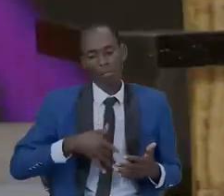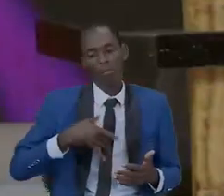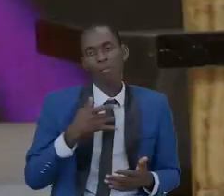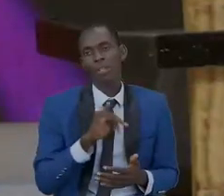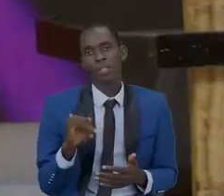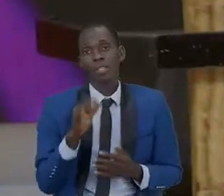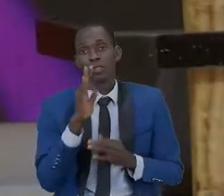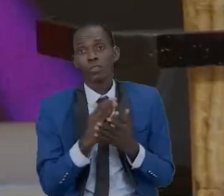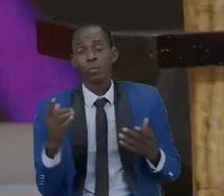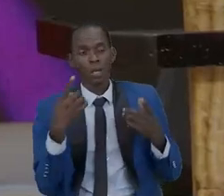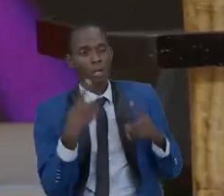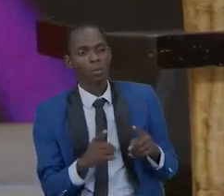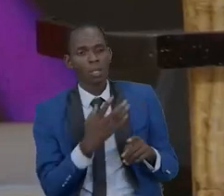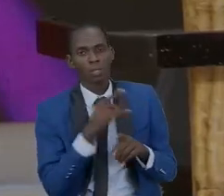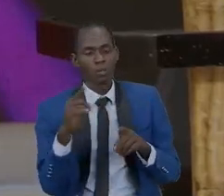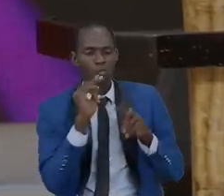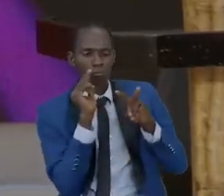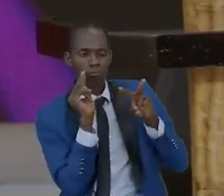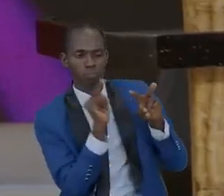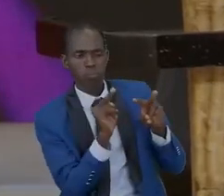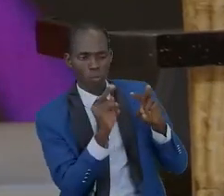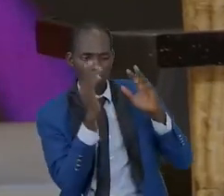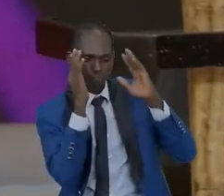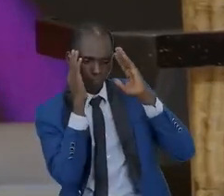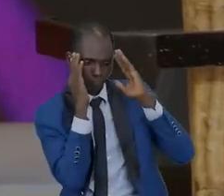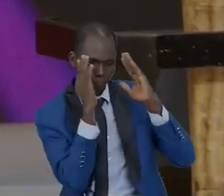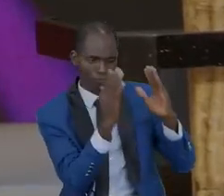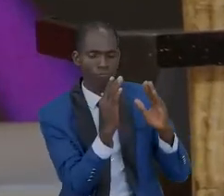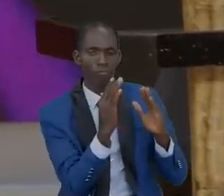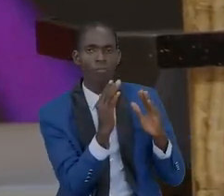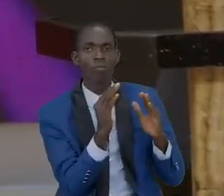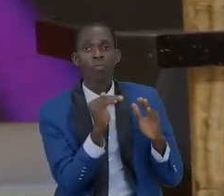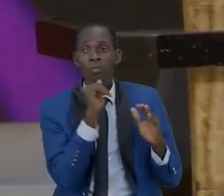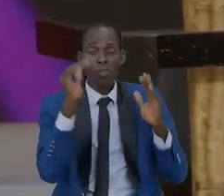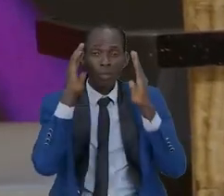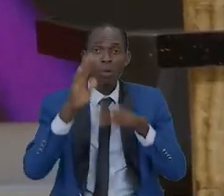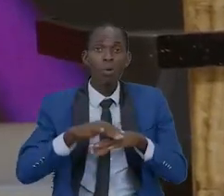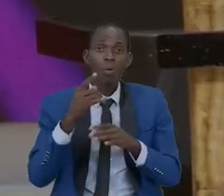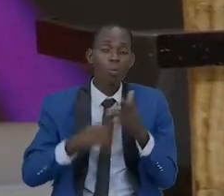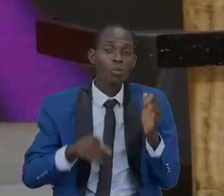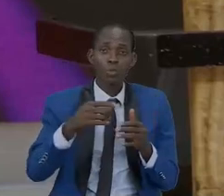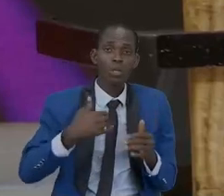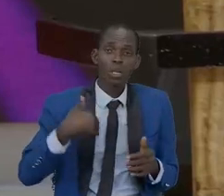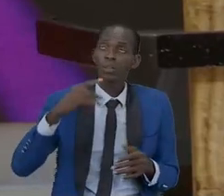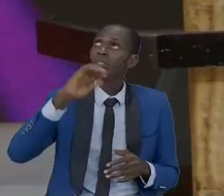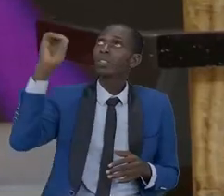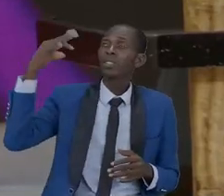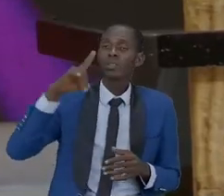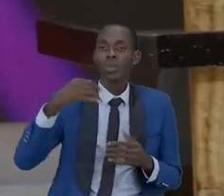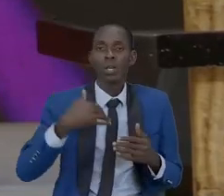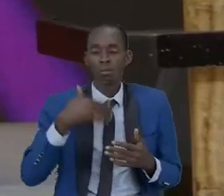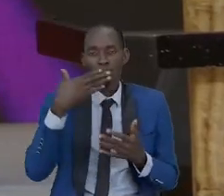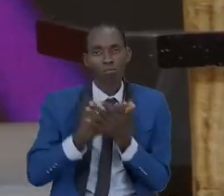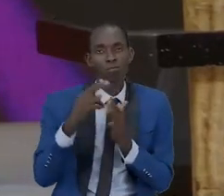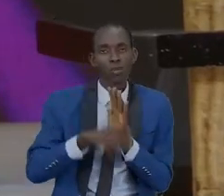regardez la chose vous vous focalisez sur cela et vous ne focalisez pas sur ce que vous avez la grâce que vous avez la bonté de Dieu et